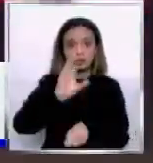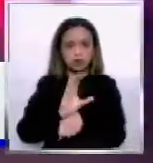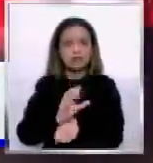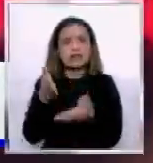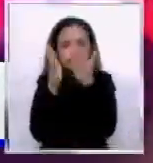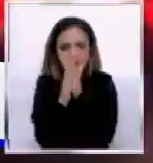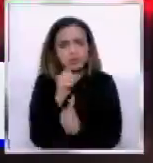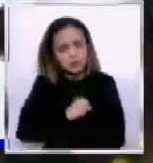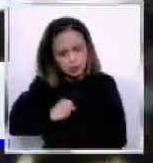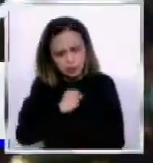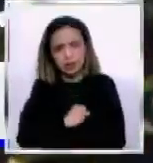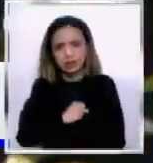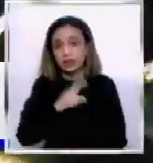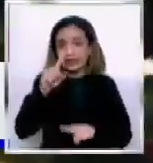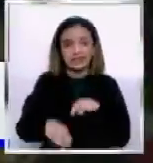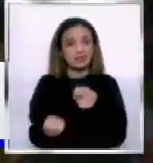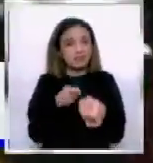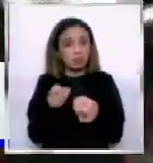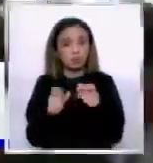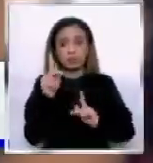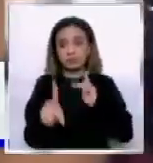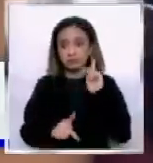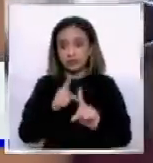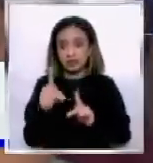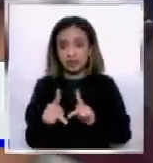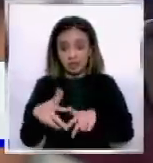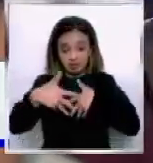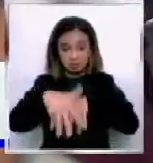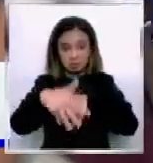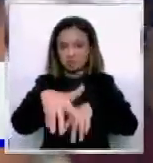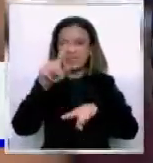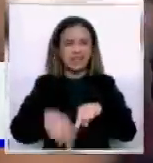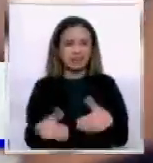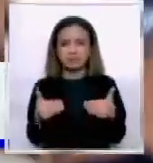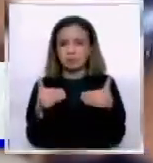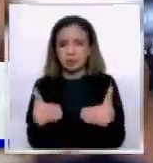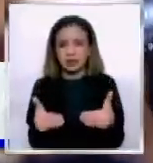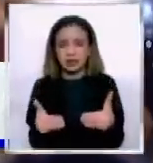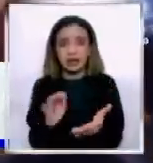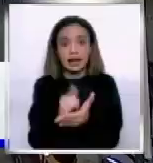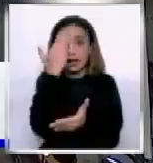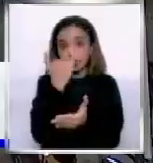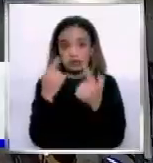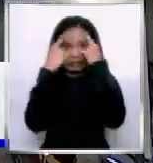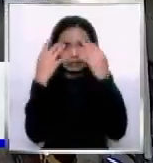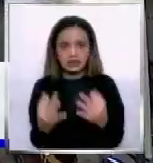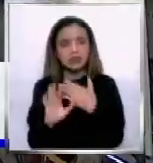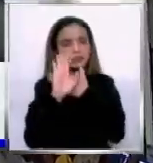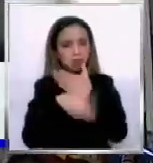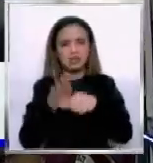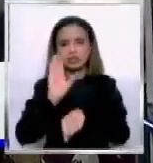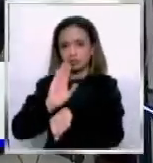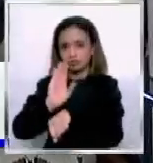raw makontrol ang mga tao at hindi na rin makausad ang motorcade. Kaya napagdesisyonan nilang ibalik na lang ang puon. Binuksan na